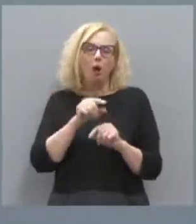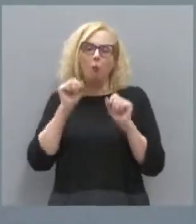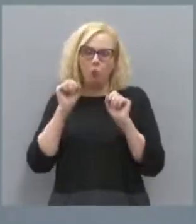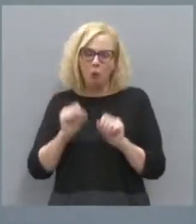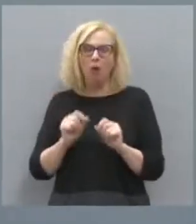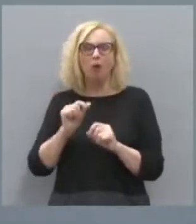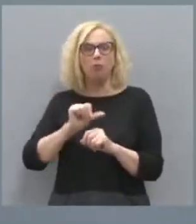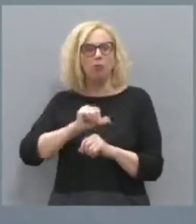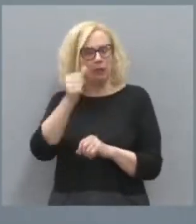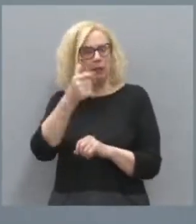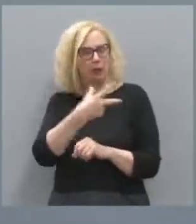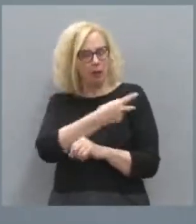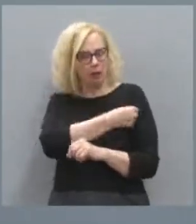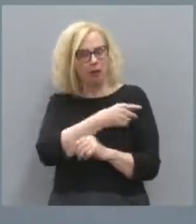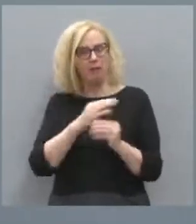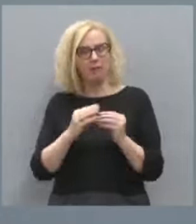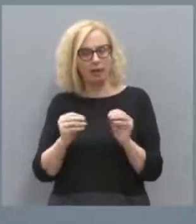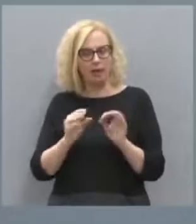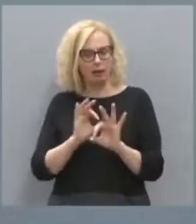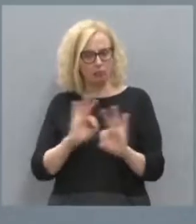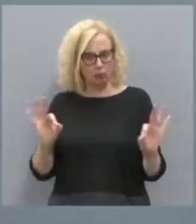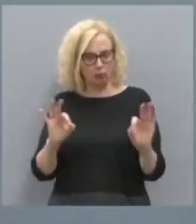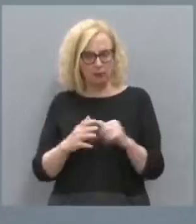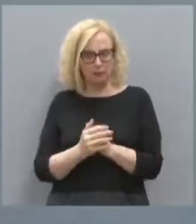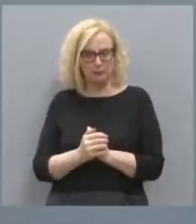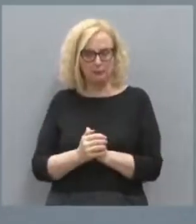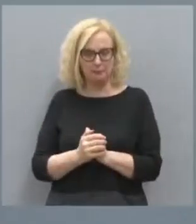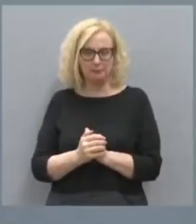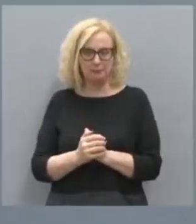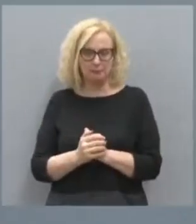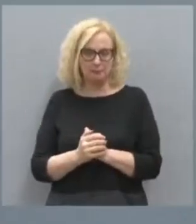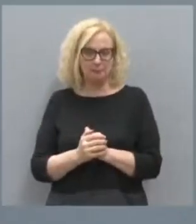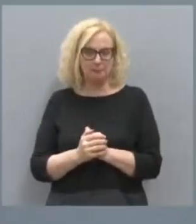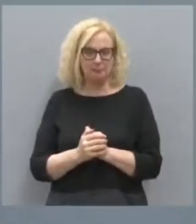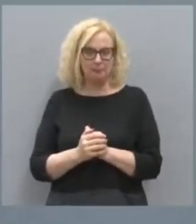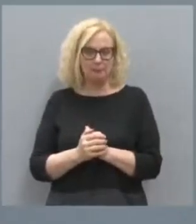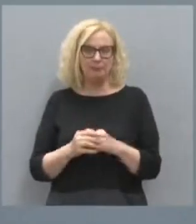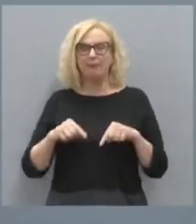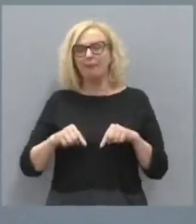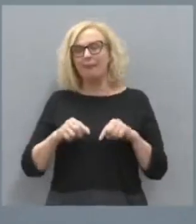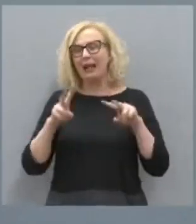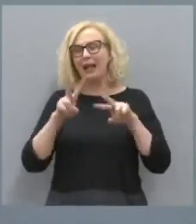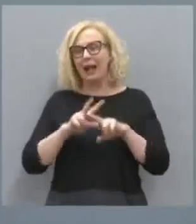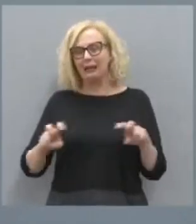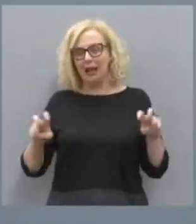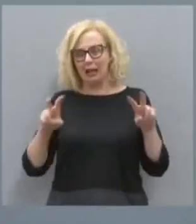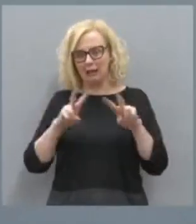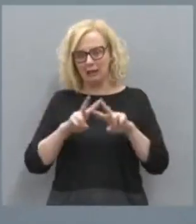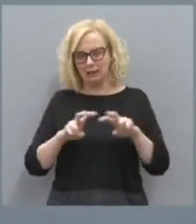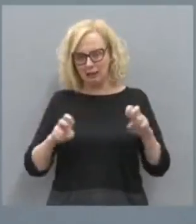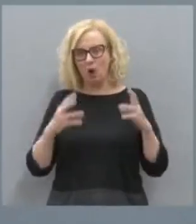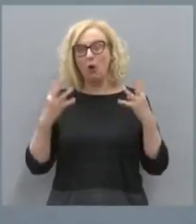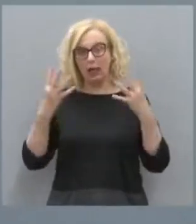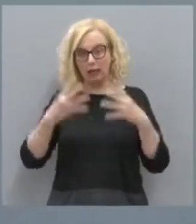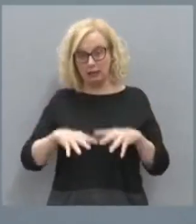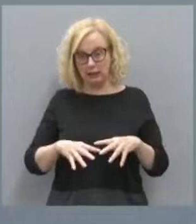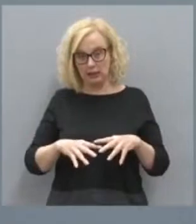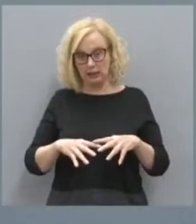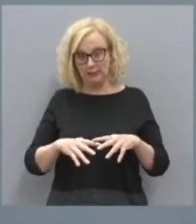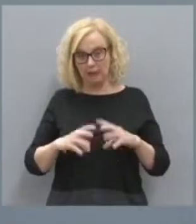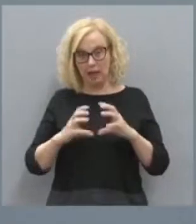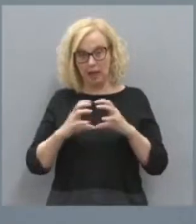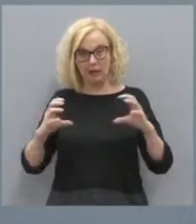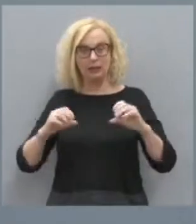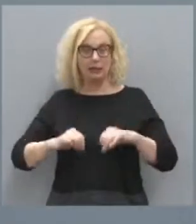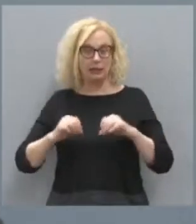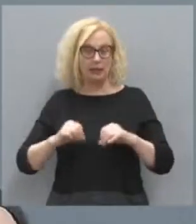fare la prima dose quindi l'analisi chiamiamola organizzativa che ha fatto